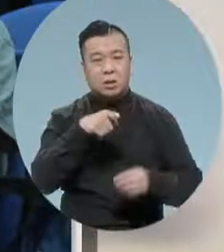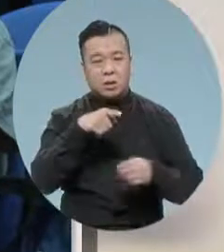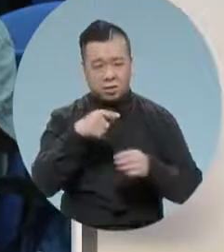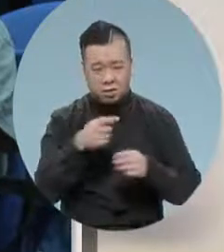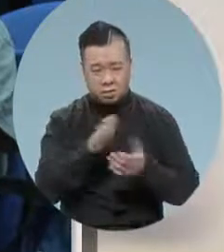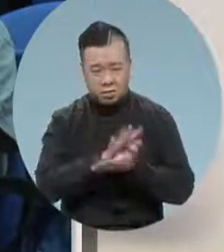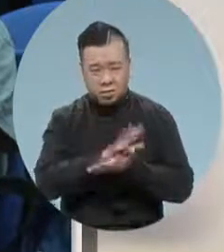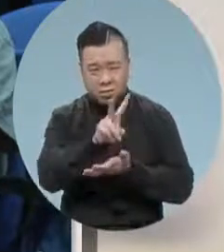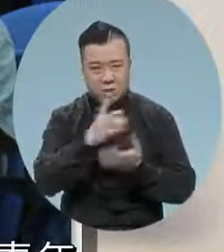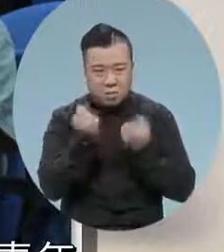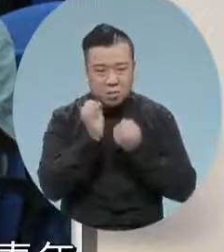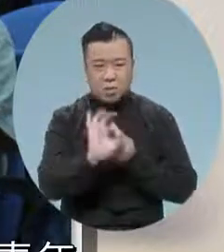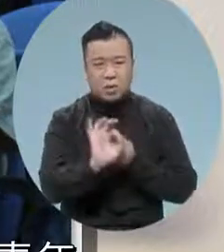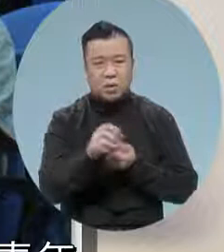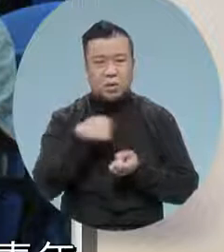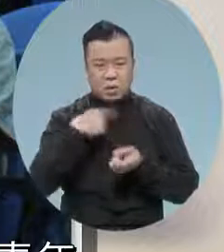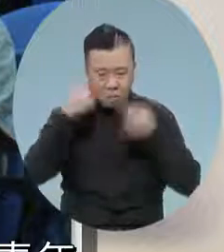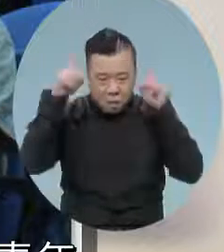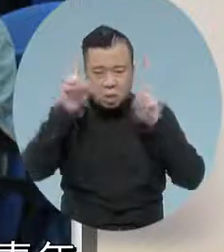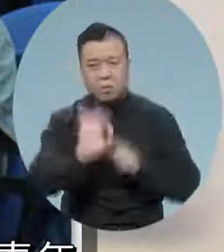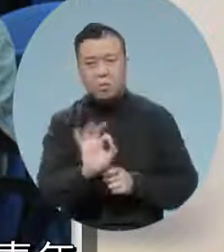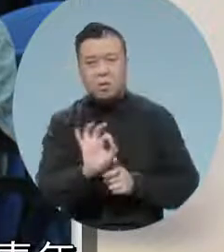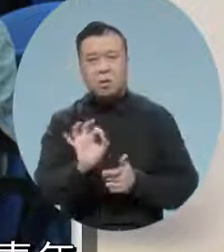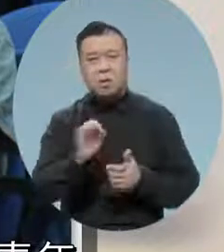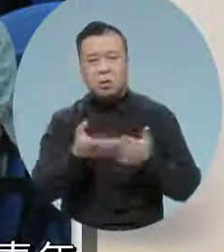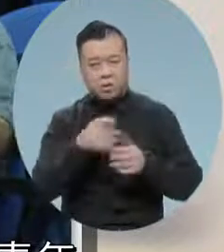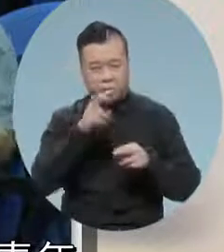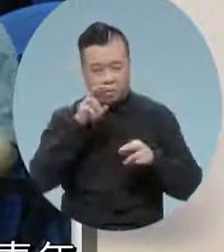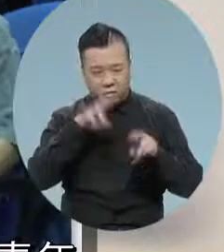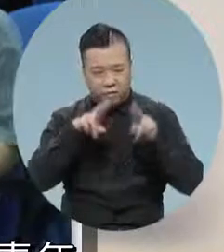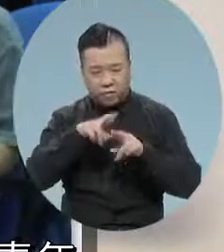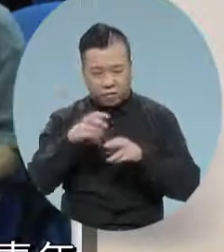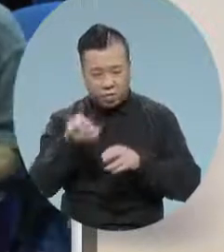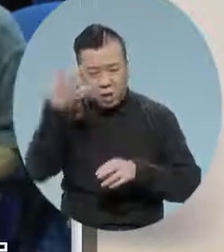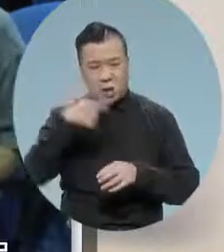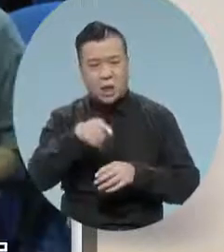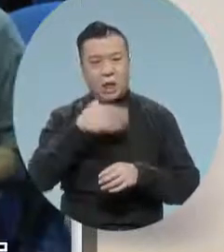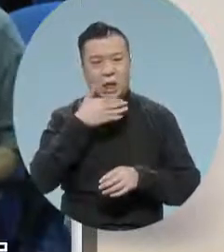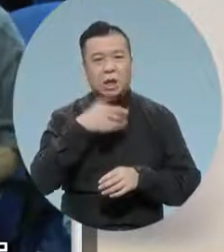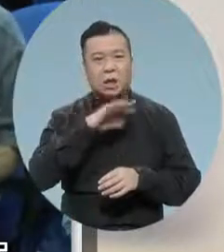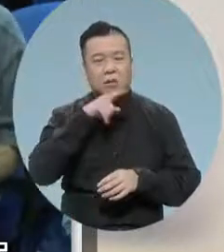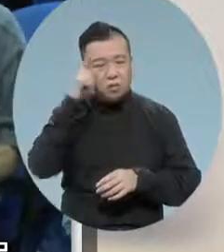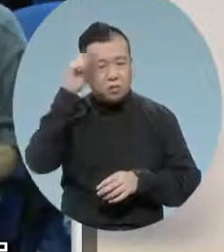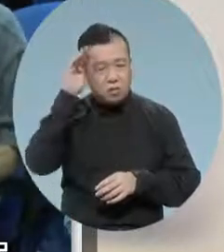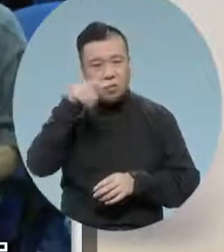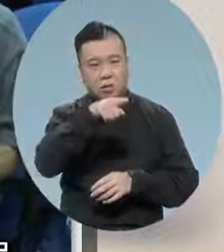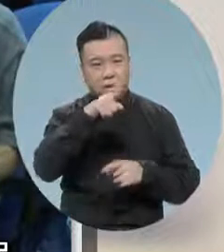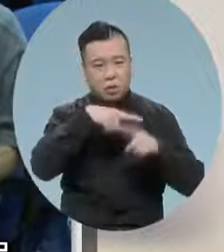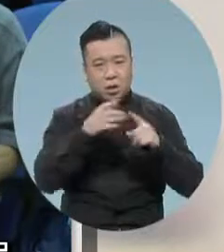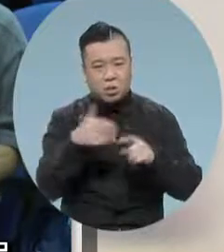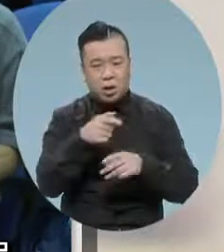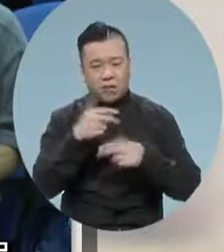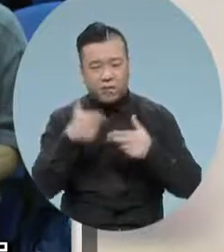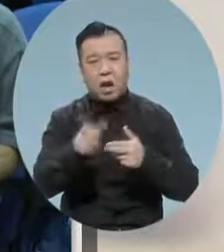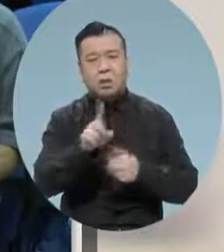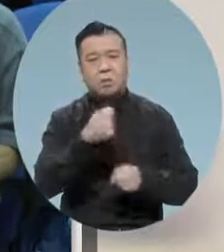呢2年畢業又冇學士學位，又不是科創出身的青年，他們如果想在大灣區其他城市